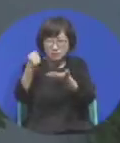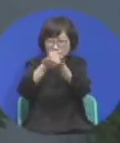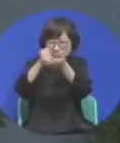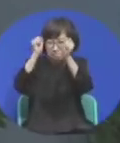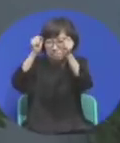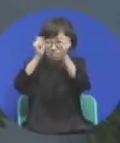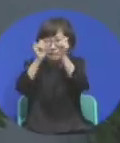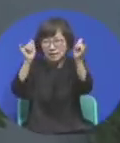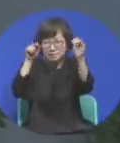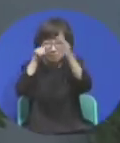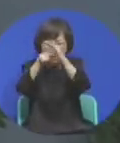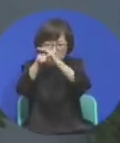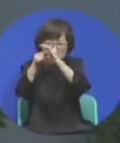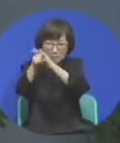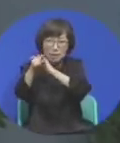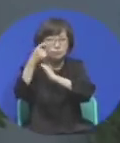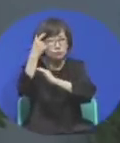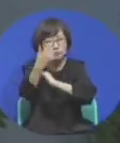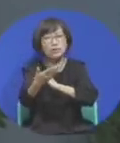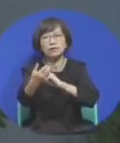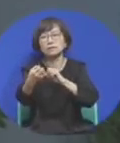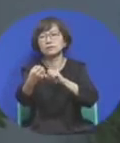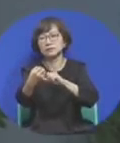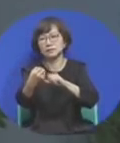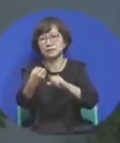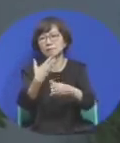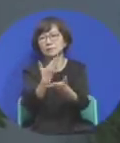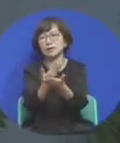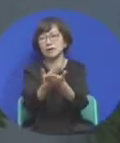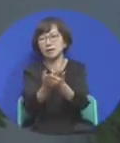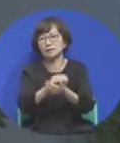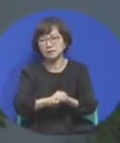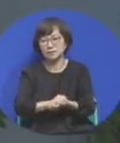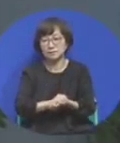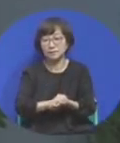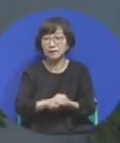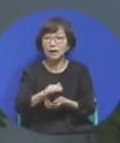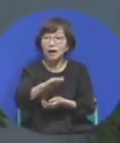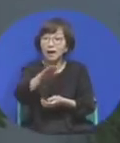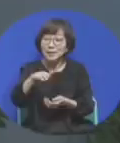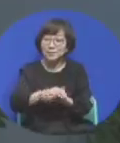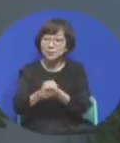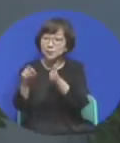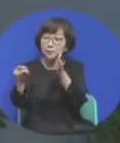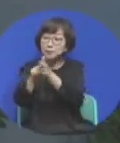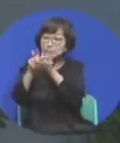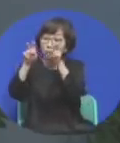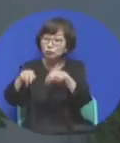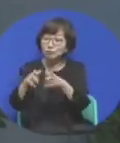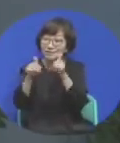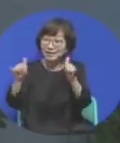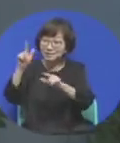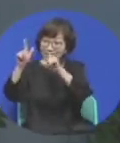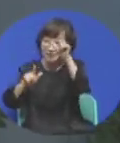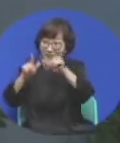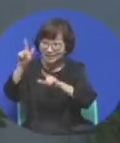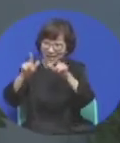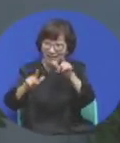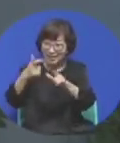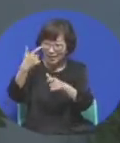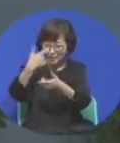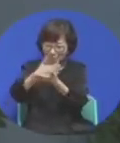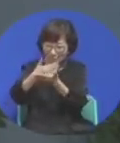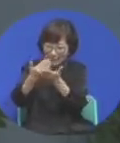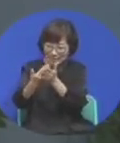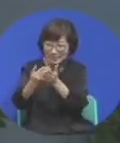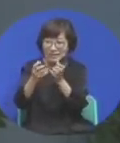they go to get their fortunes told. 불신자 사람들 12가지 가지고 그 사람 1시간만 상담하면 금방 답 나와요. If you just give